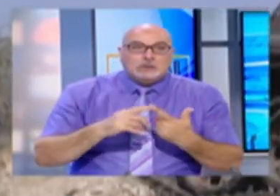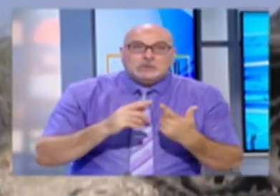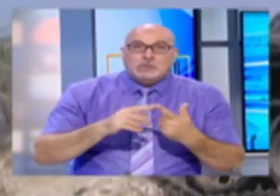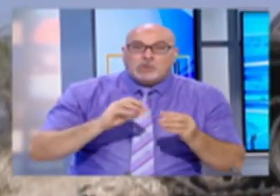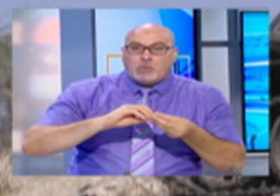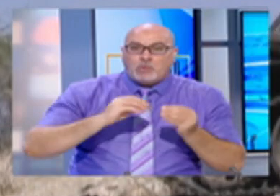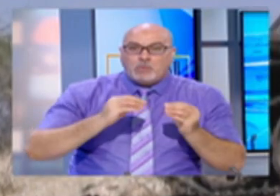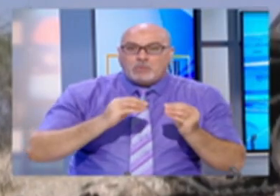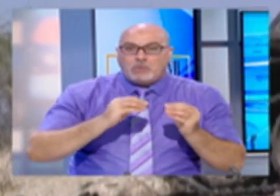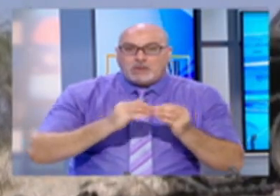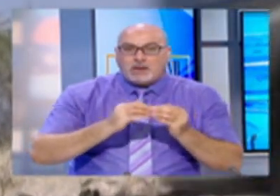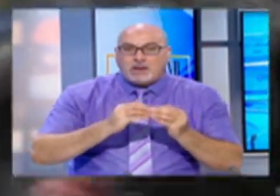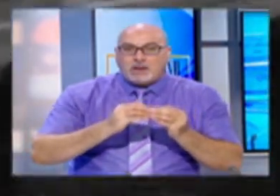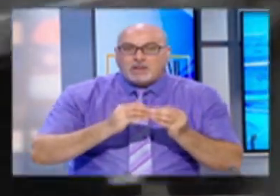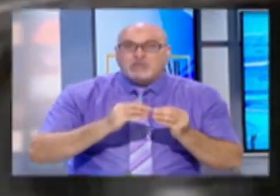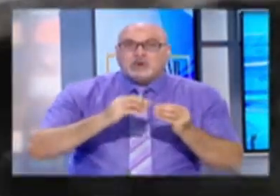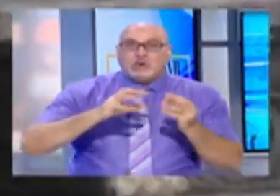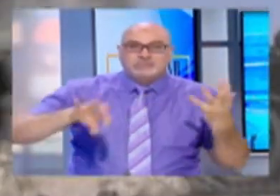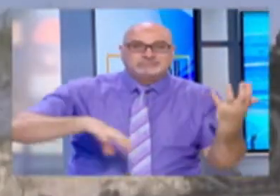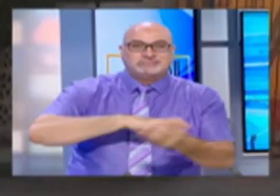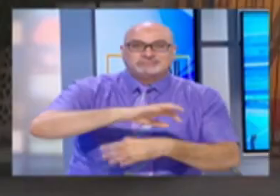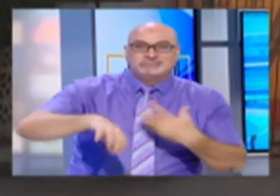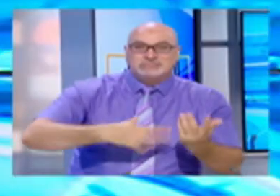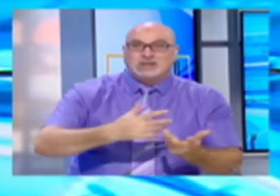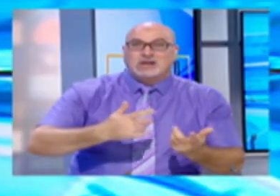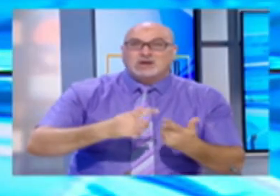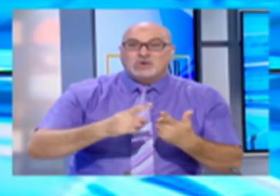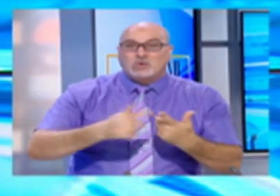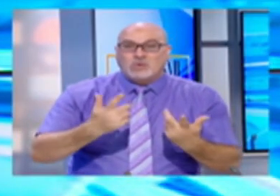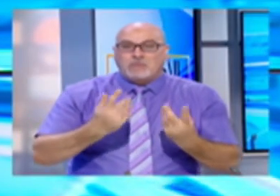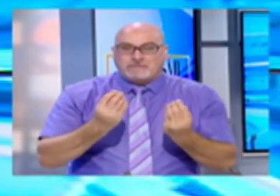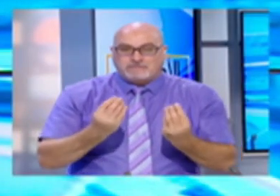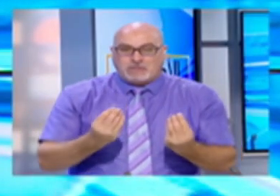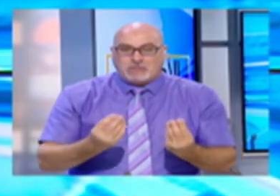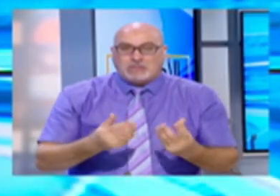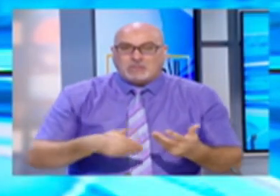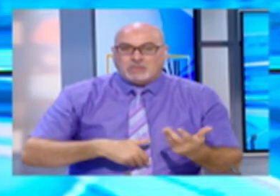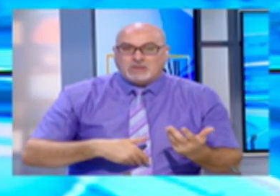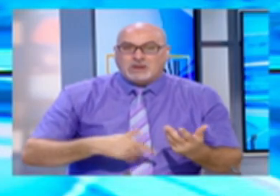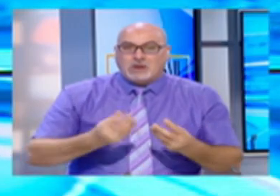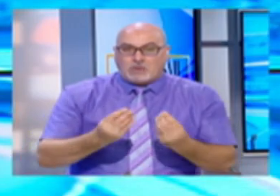تزايد احتجاجات السكان، لا سيما للفئات الأكثر ضعفا بما في ذلك